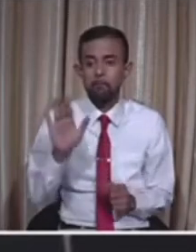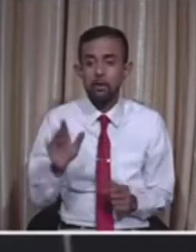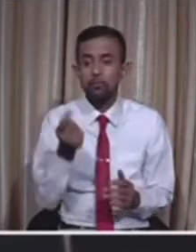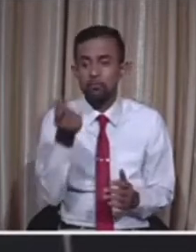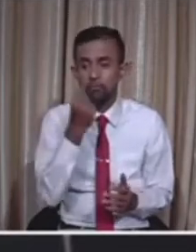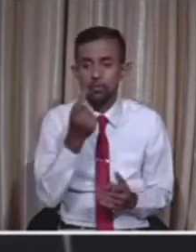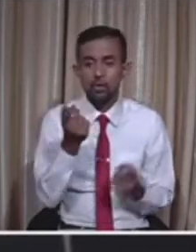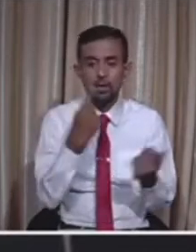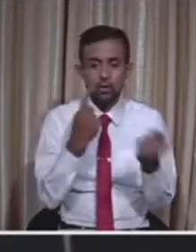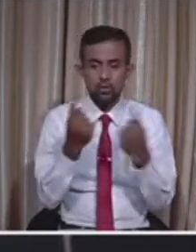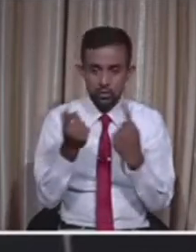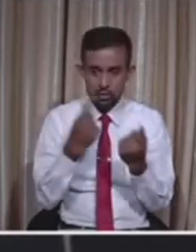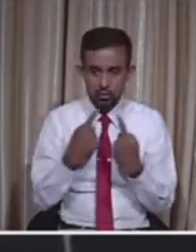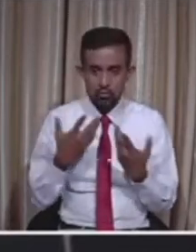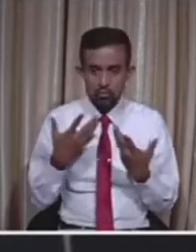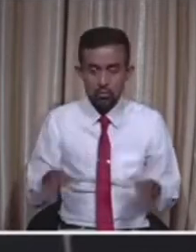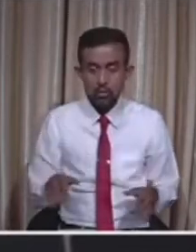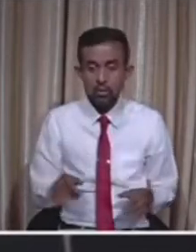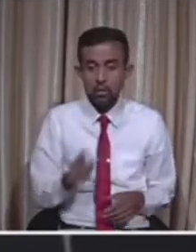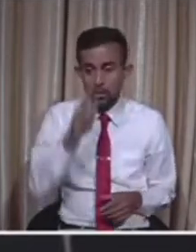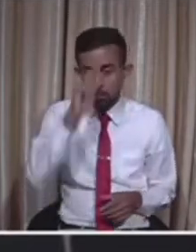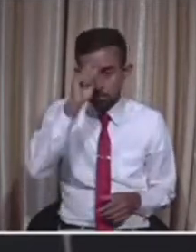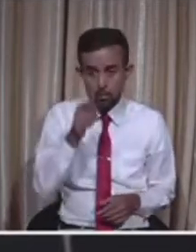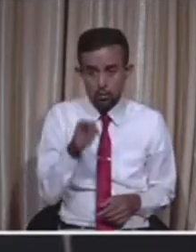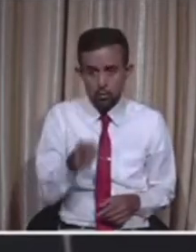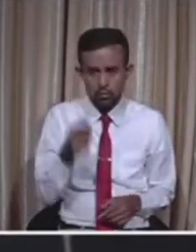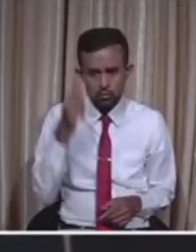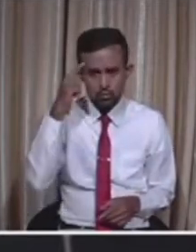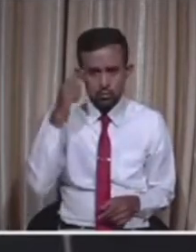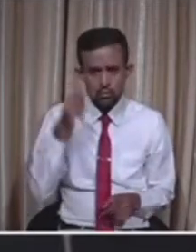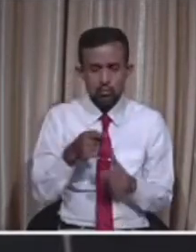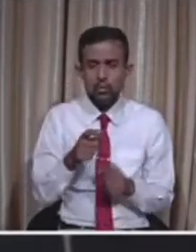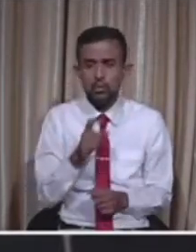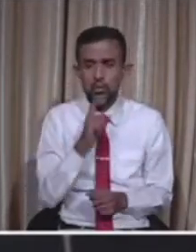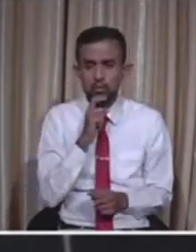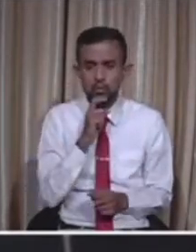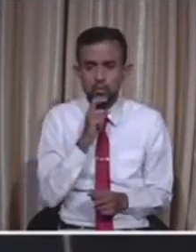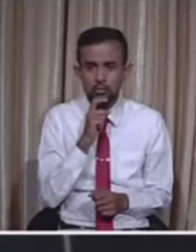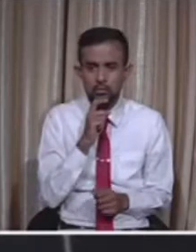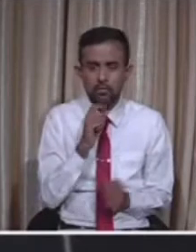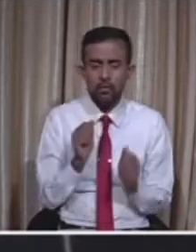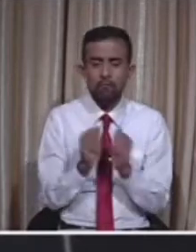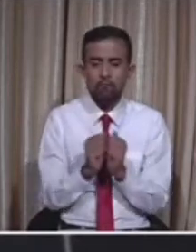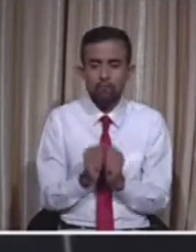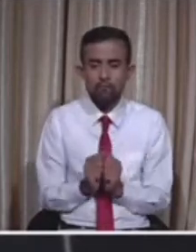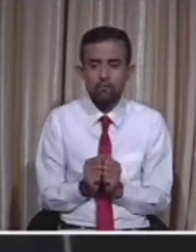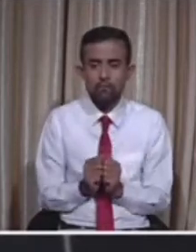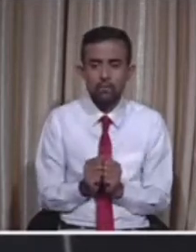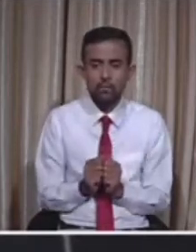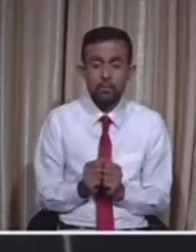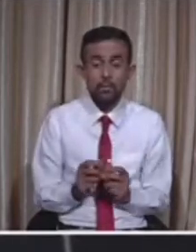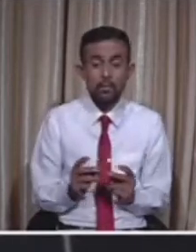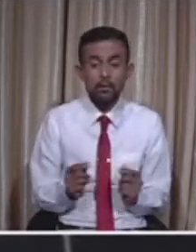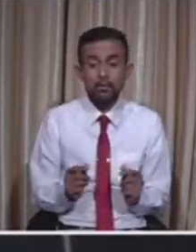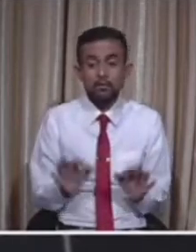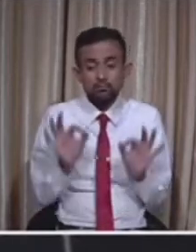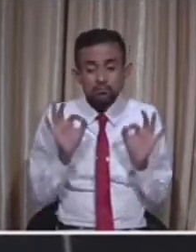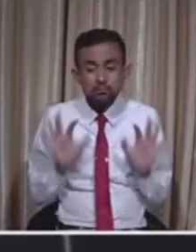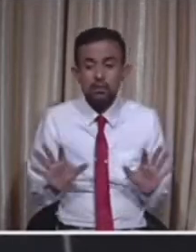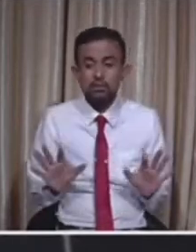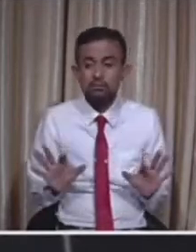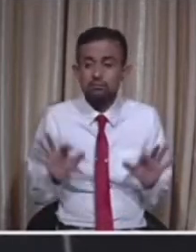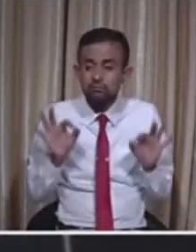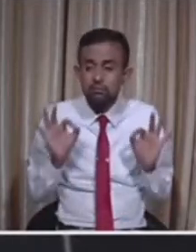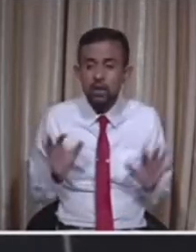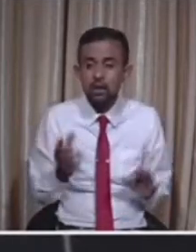ප්‍රකාශයට පත් වුණා මේ මෙතුමා පිළිබඳව අධිකරණයේ ක්‍රියාමාර්ගය වඩා ඵලදායක